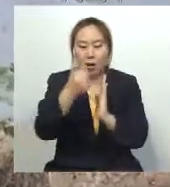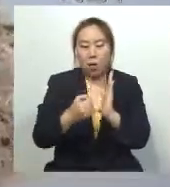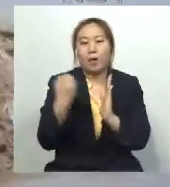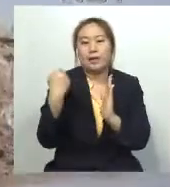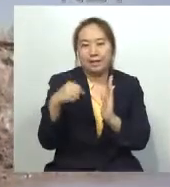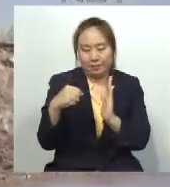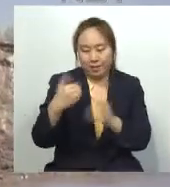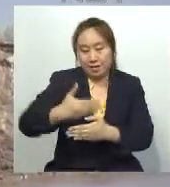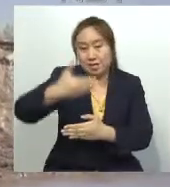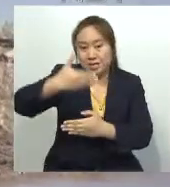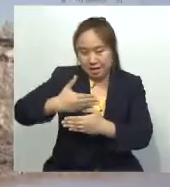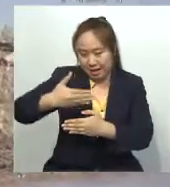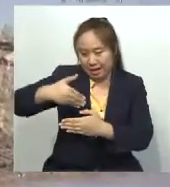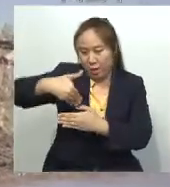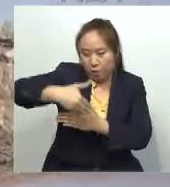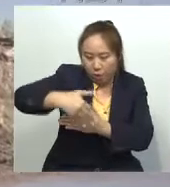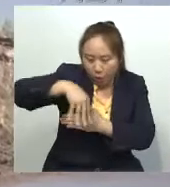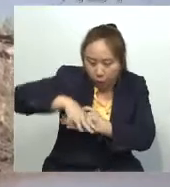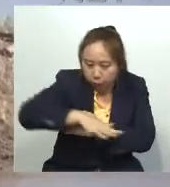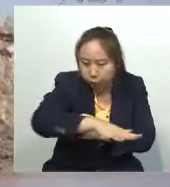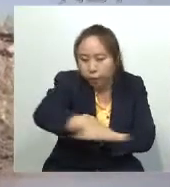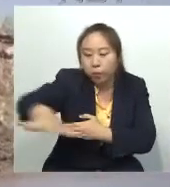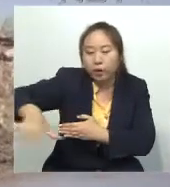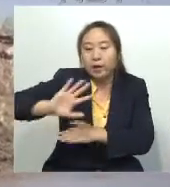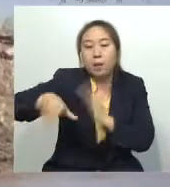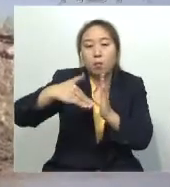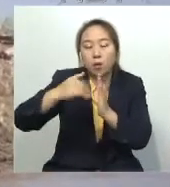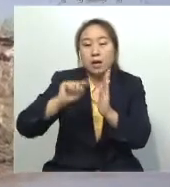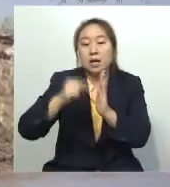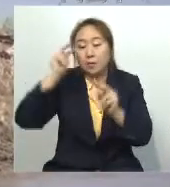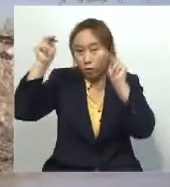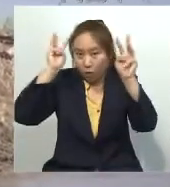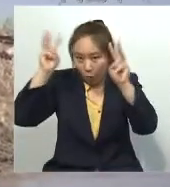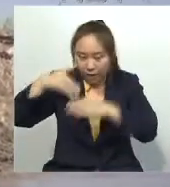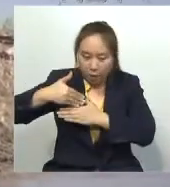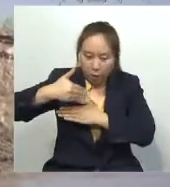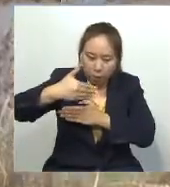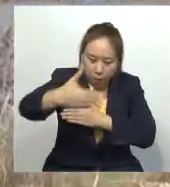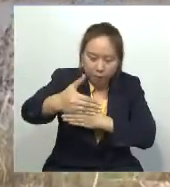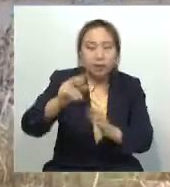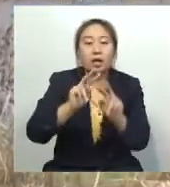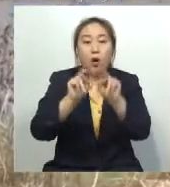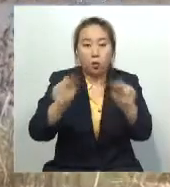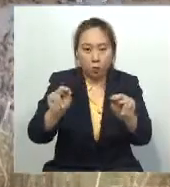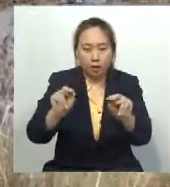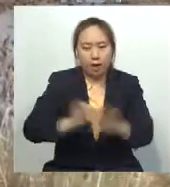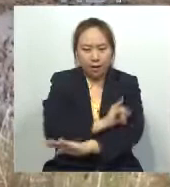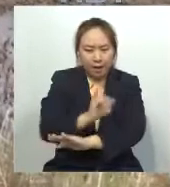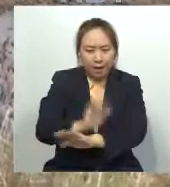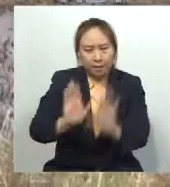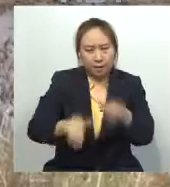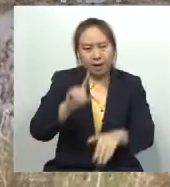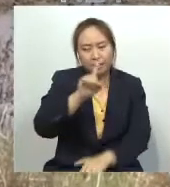ที่อยู่ท้ายเขื่อนเจ้าพระยาลงมาทั้งหมดนะครับตั้งแต่นครสวรรค์มาจนถึงนนทบุรีรวมพื้นที่ประมาณ